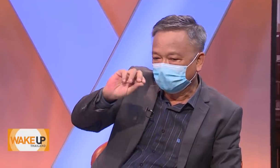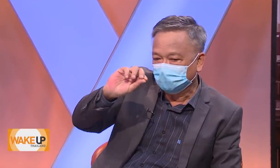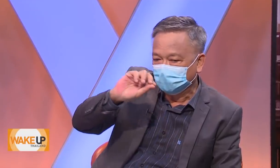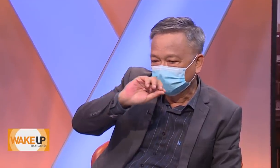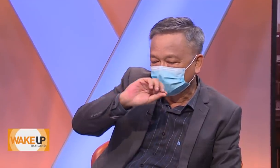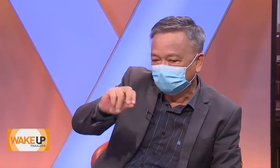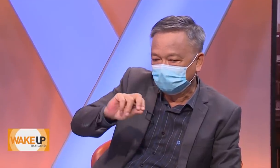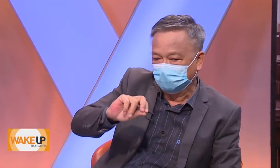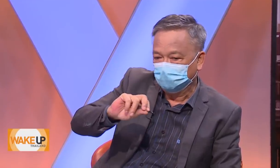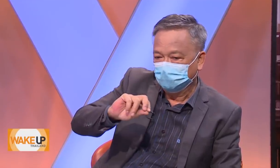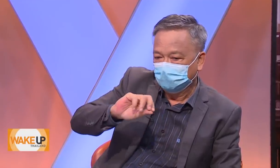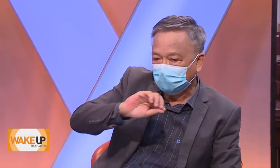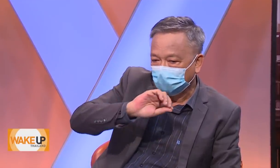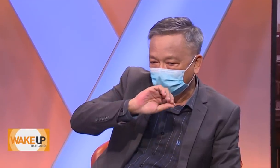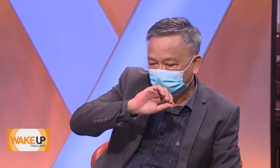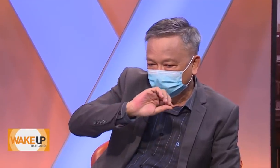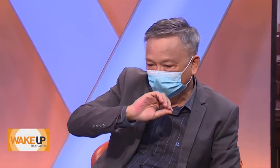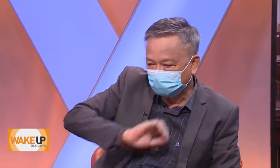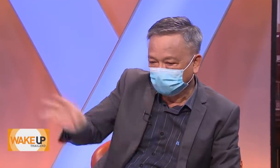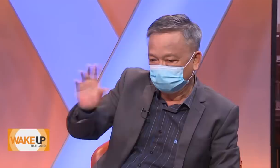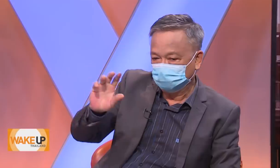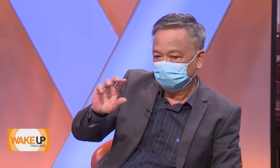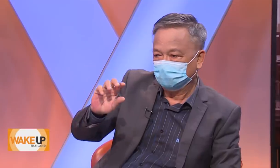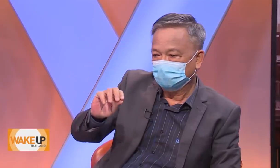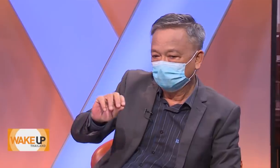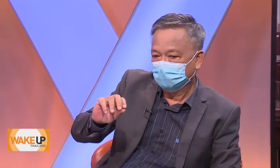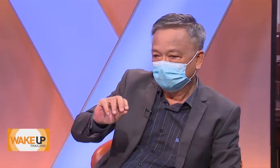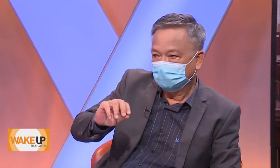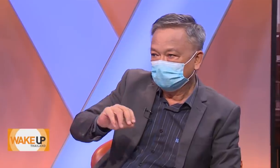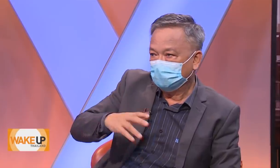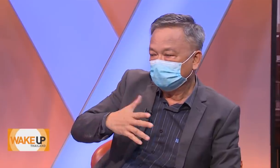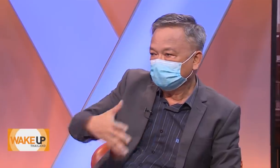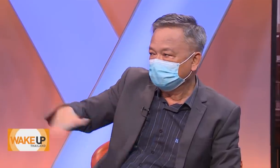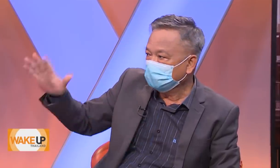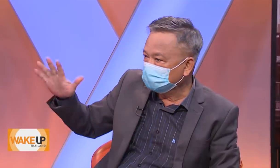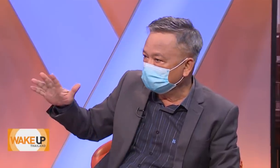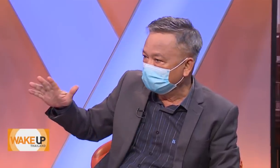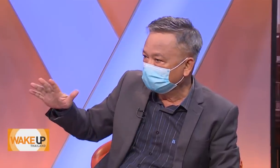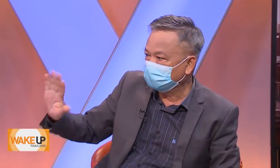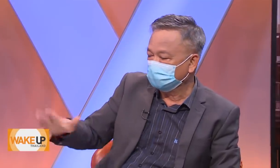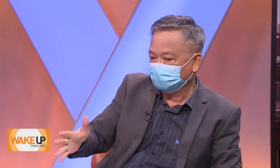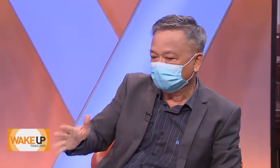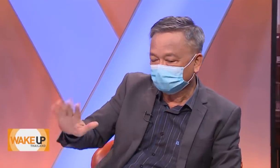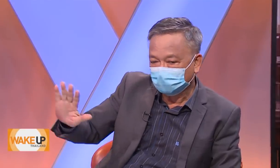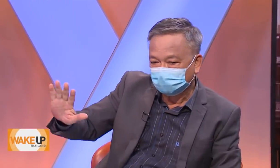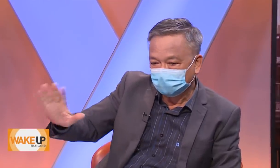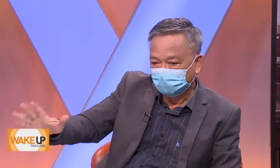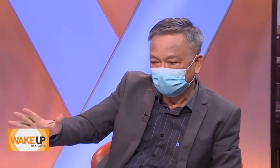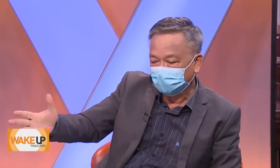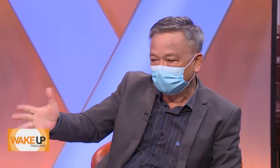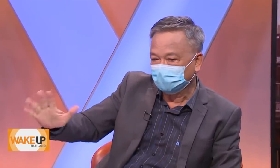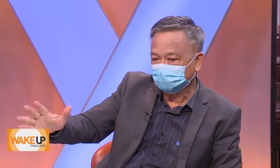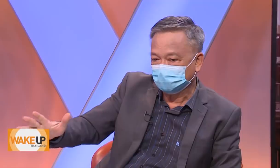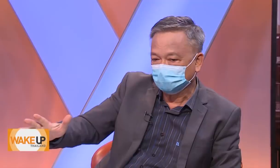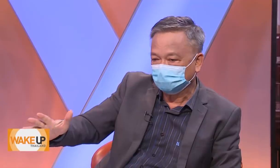ใช้คำว่าขอโทษคำเดียวเป่าความรับผิดชอบทั้งหมดใช่ไหมแล้วก็ทำให้ลอยตัวลอยตัวกันหมดตั้งแต่ผู้บ